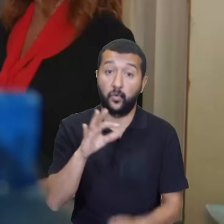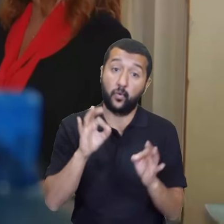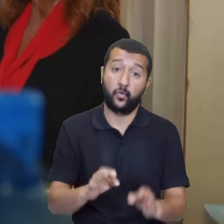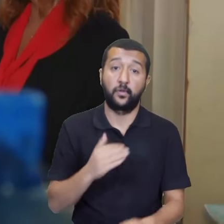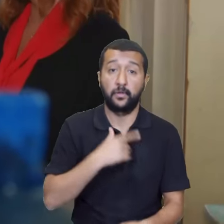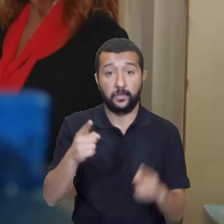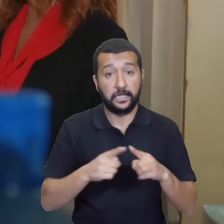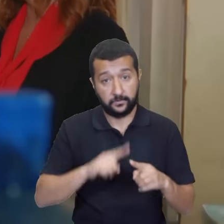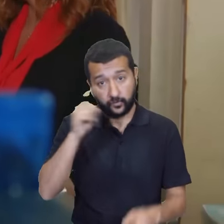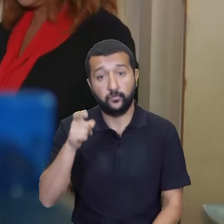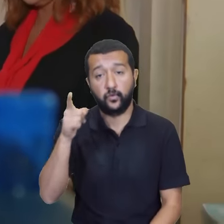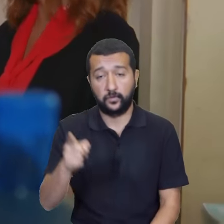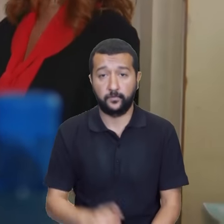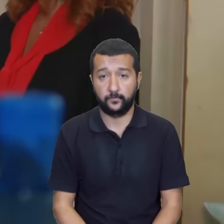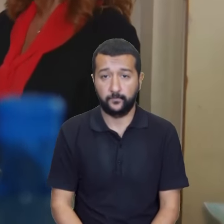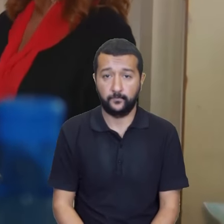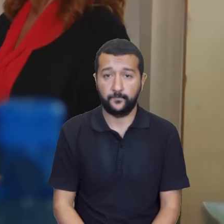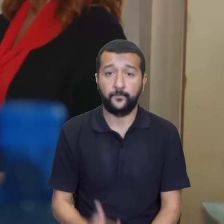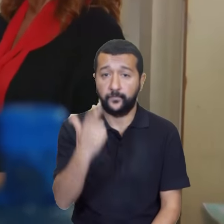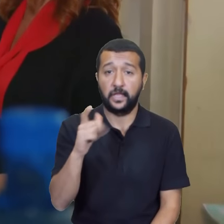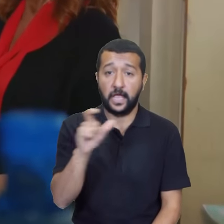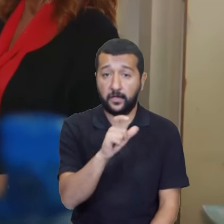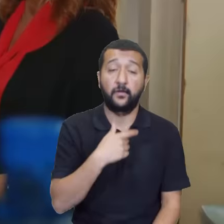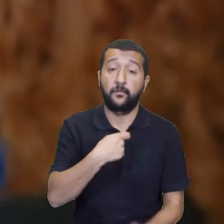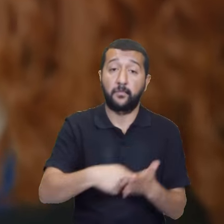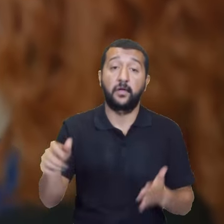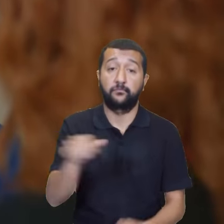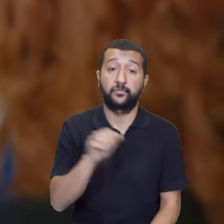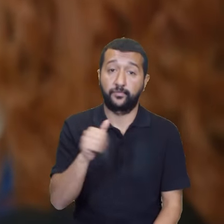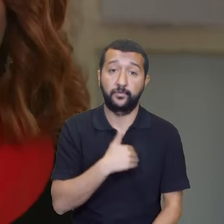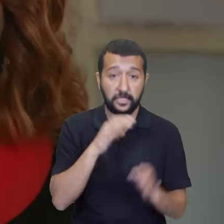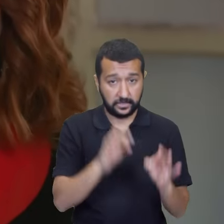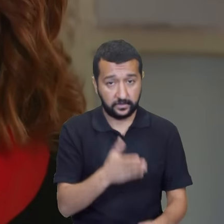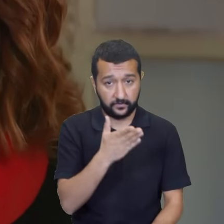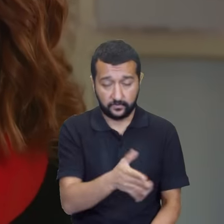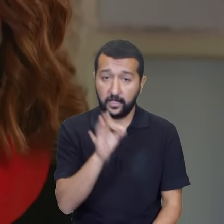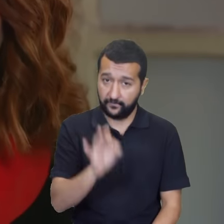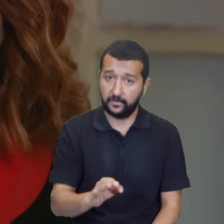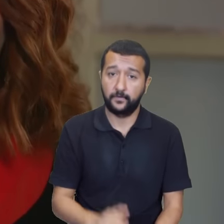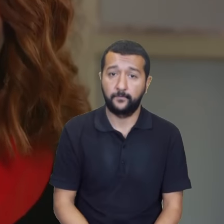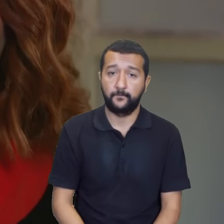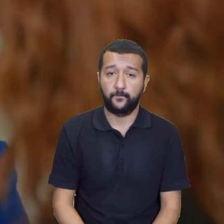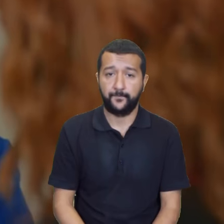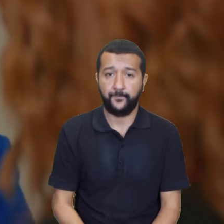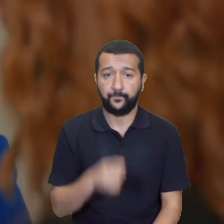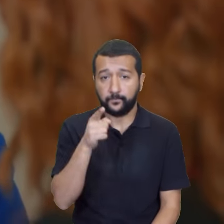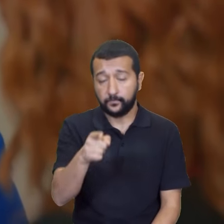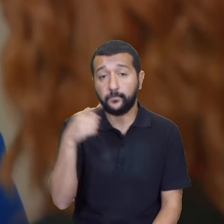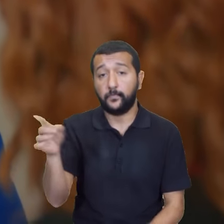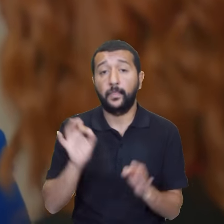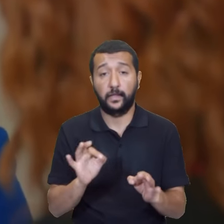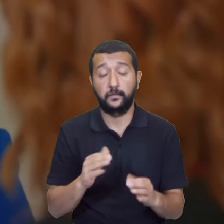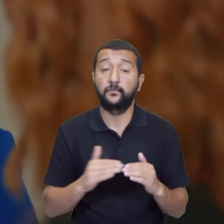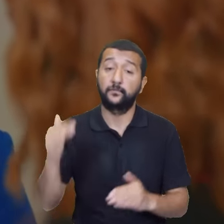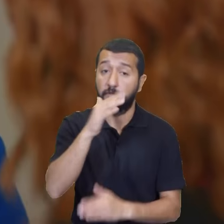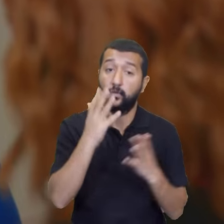Oh, ben bunun hesabını sorarım ama. 7 ay önden gidiyormuşum. Bence de. Evet. Yani sen kesin